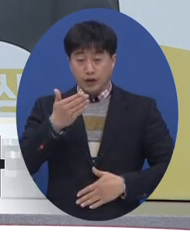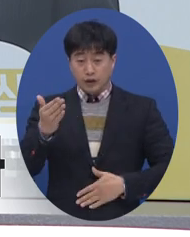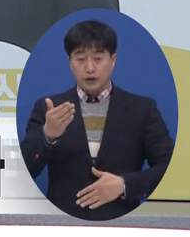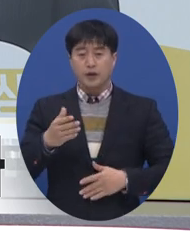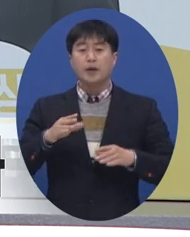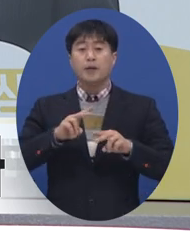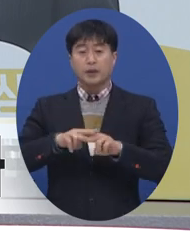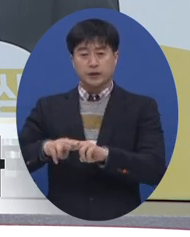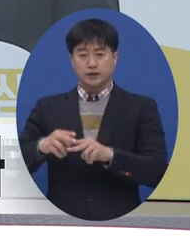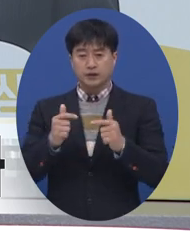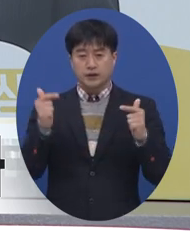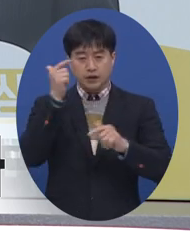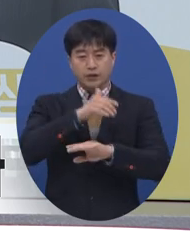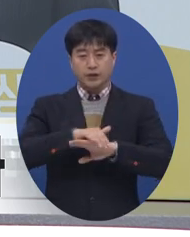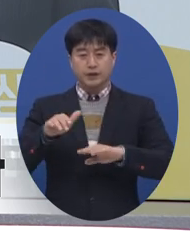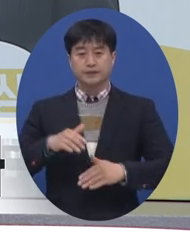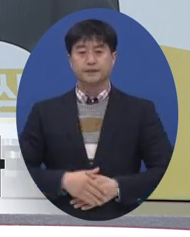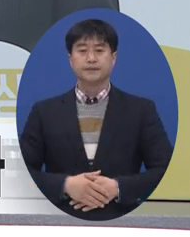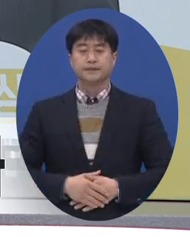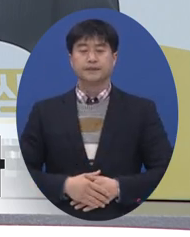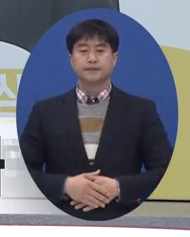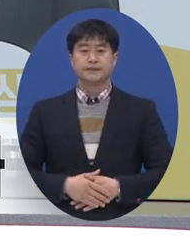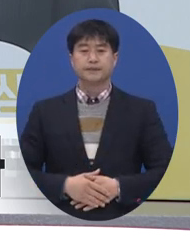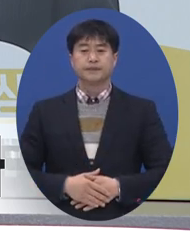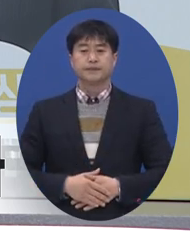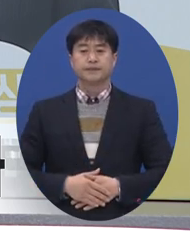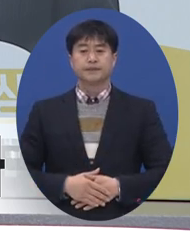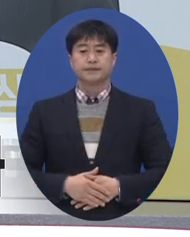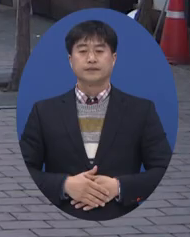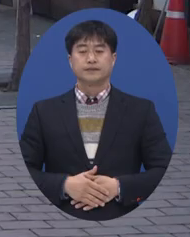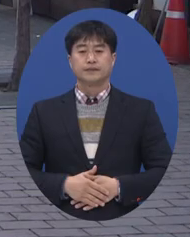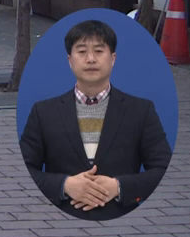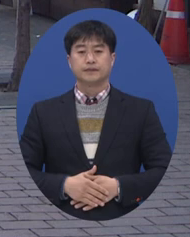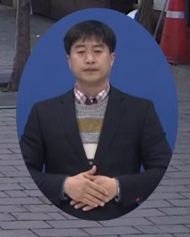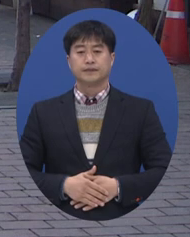확대하겠다는 계획입니다 모두의 한선재 기잡니다